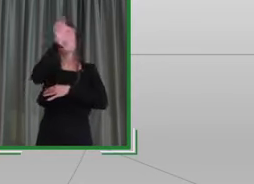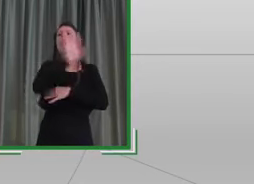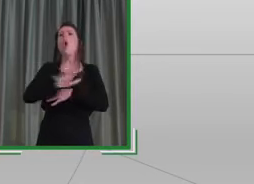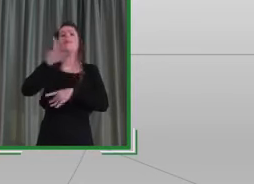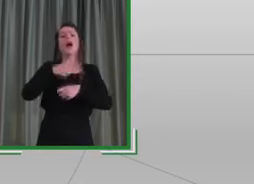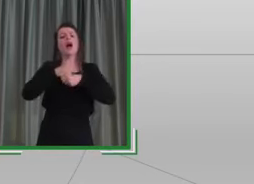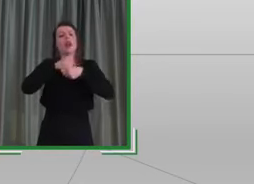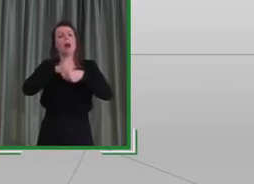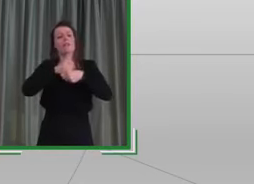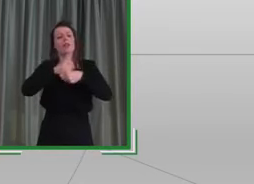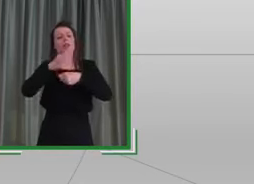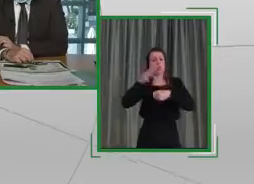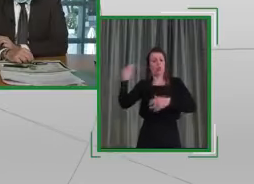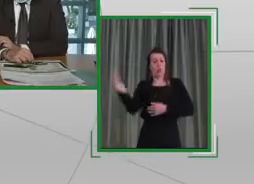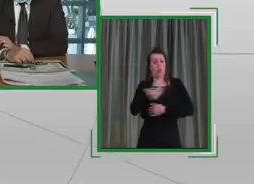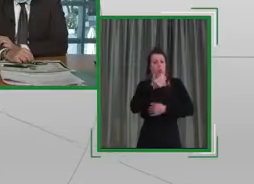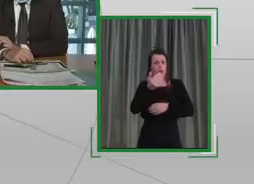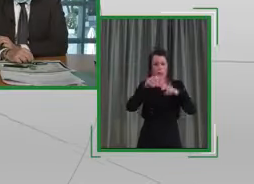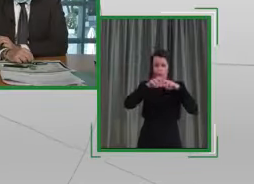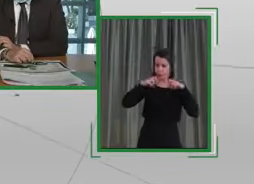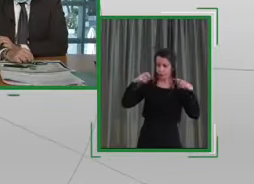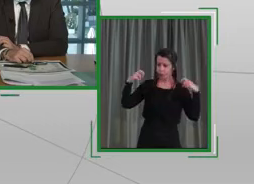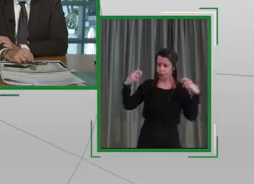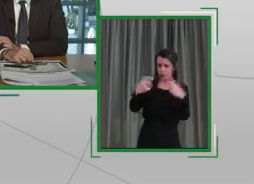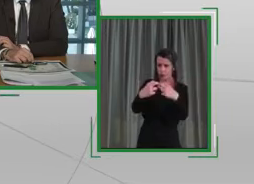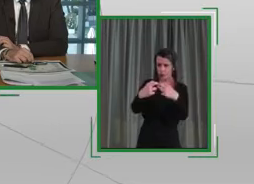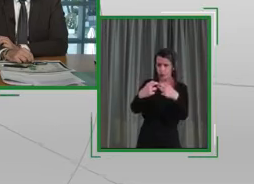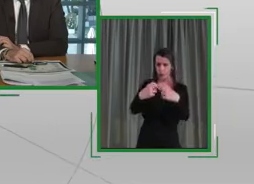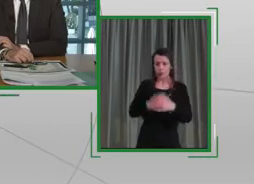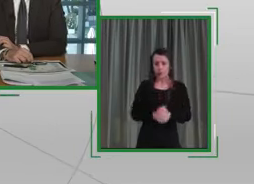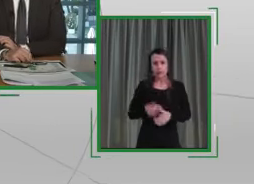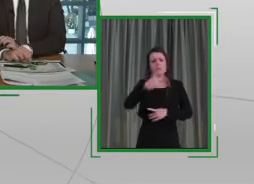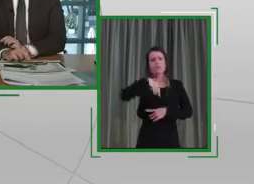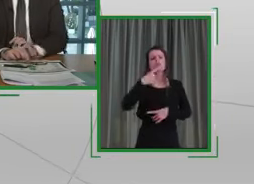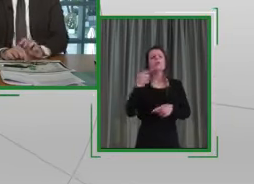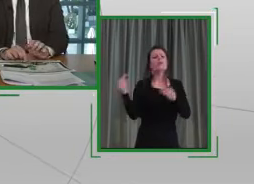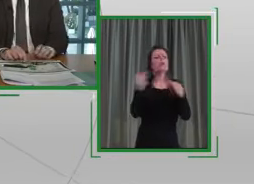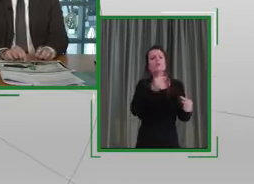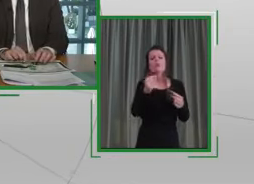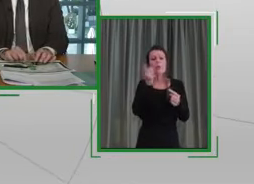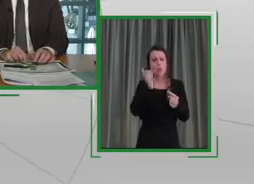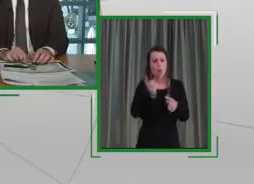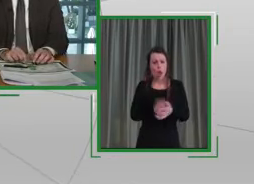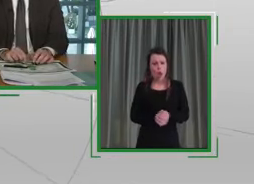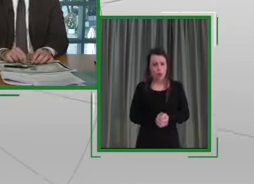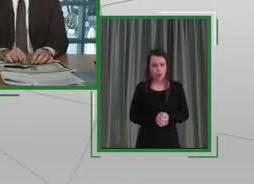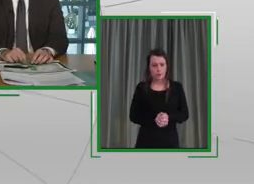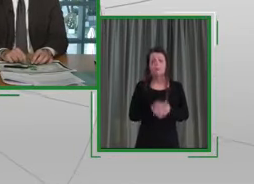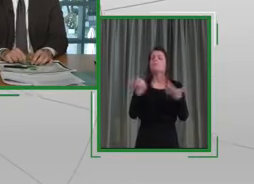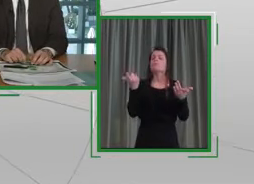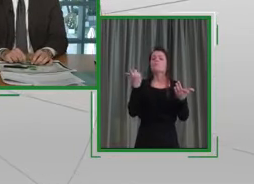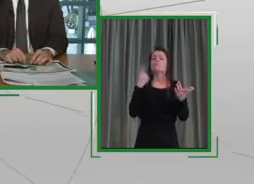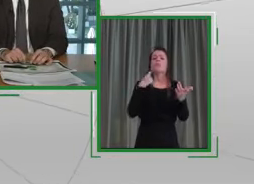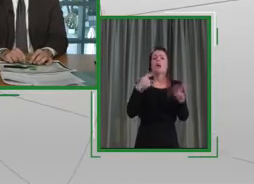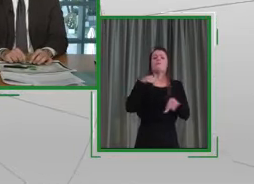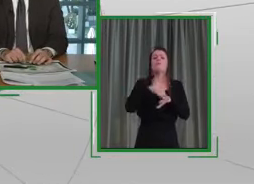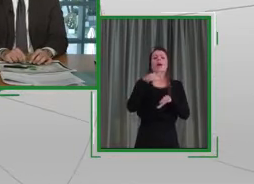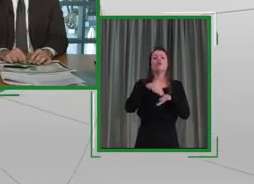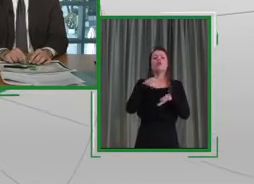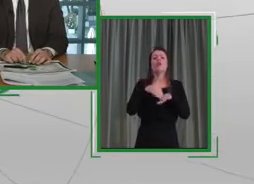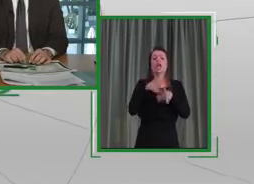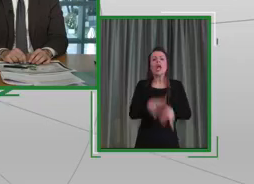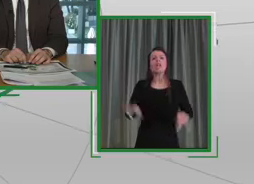discuteremo discuteremo e cominceremo ad abbozzare quali sono i metodi per riaprire per